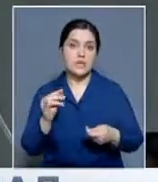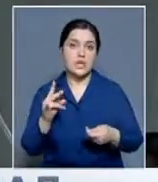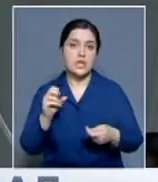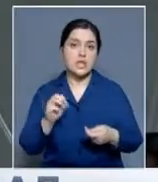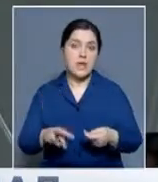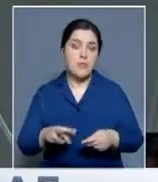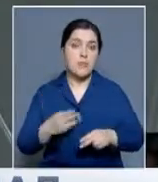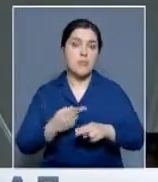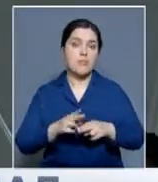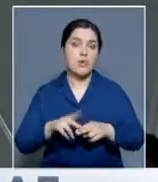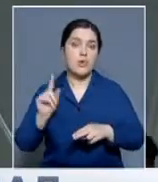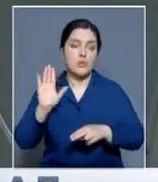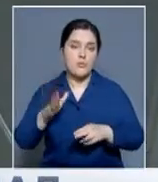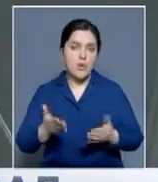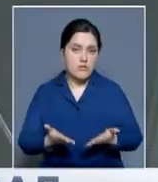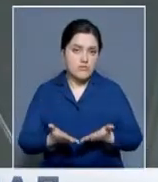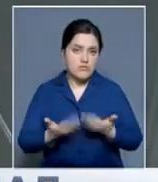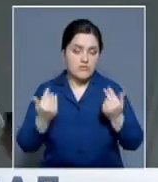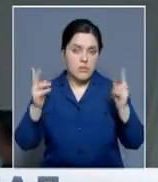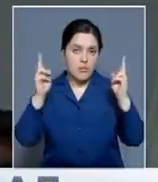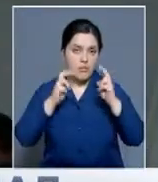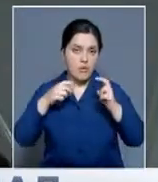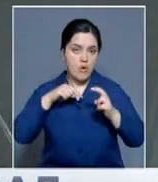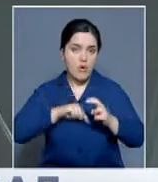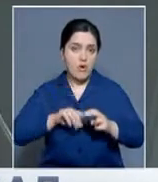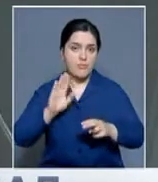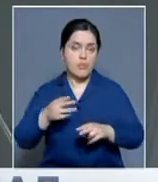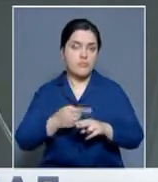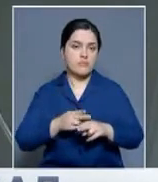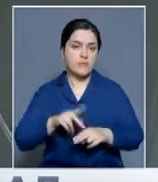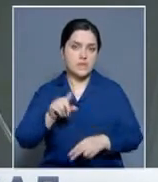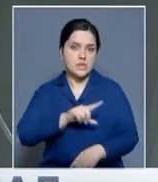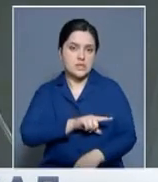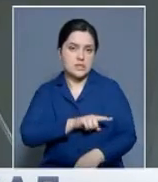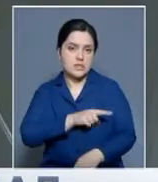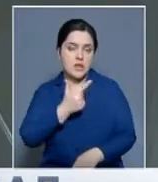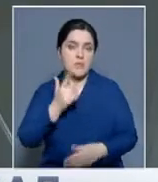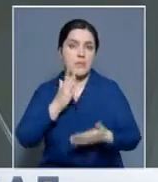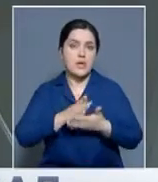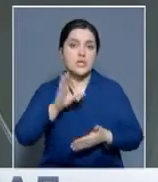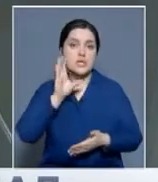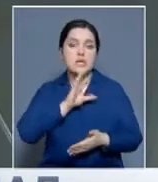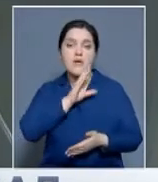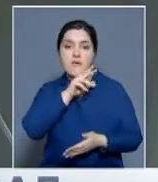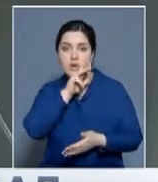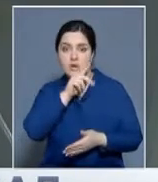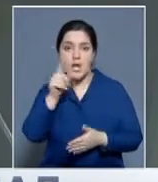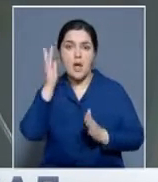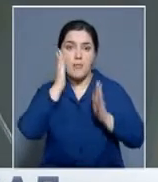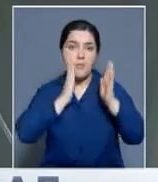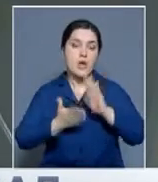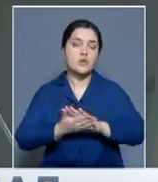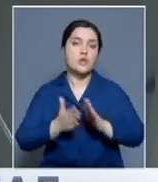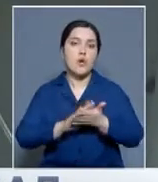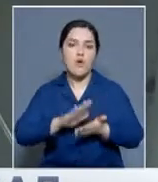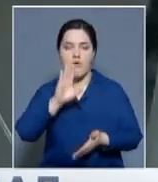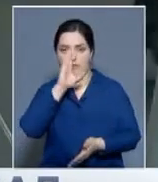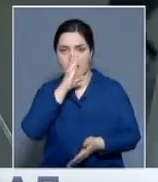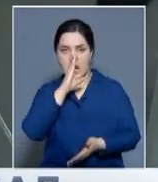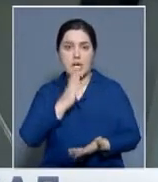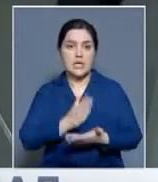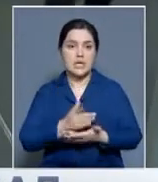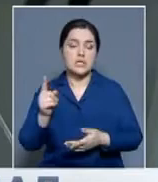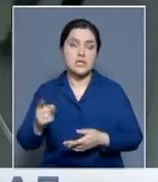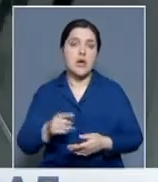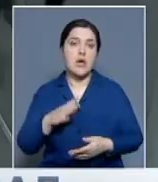Кореи, настаивая на проведении вскрытия. Это вызвало гневную реакцию Пхеньяна, обвинившего власти Малайзии в сговоре с враждебными силами.